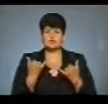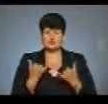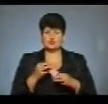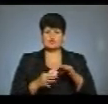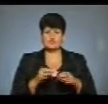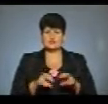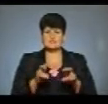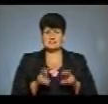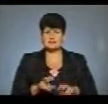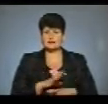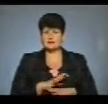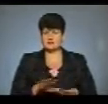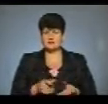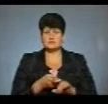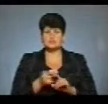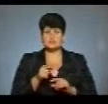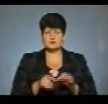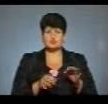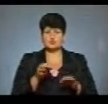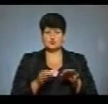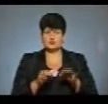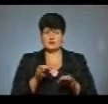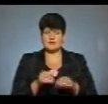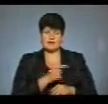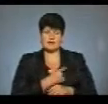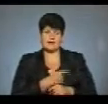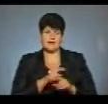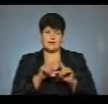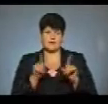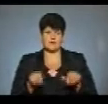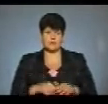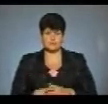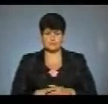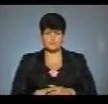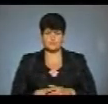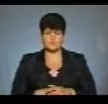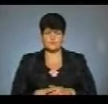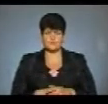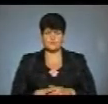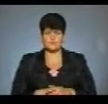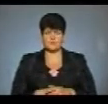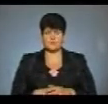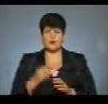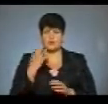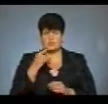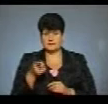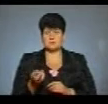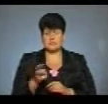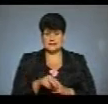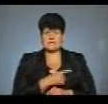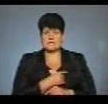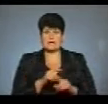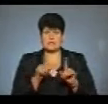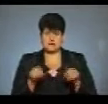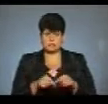судове засідання не відбудеться через те, що суддя Іван Шумський на лікарняному. Коли він вийде з лікарняного, тоді